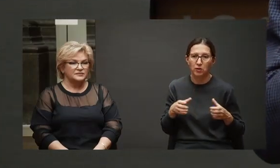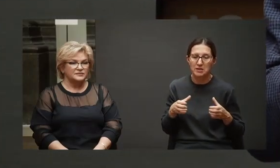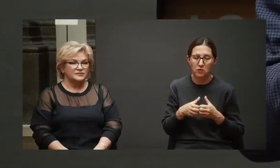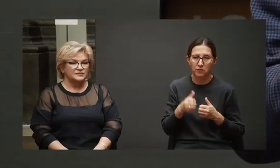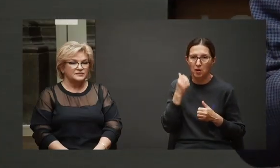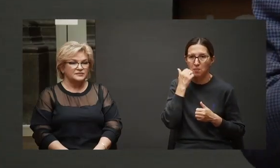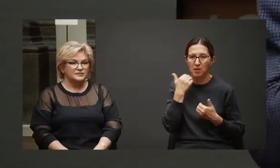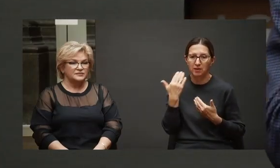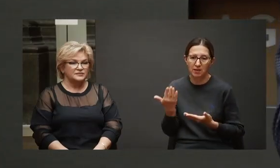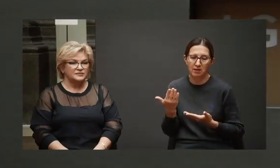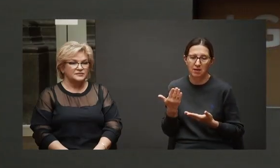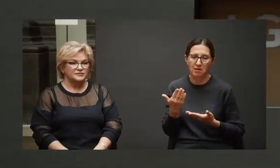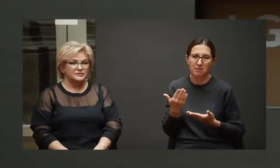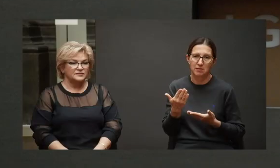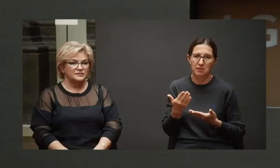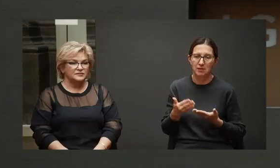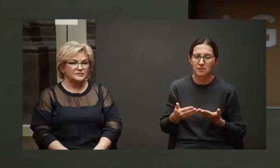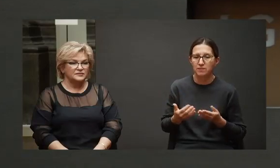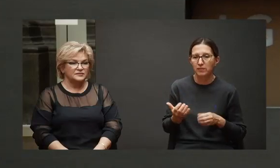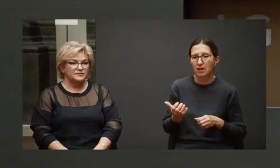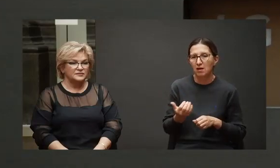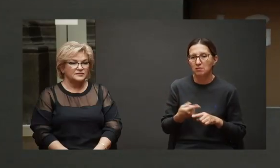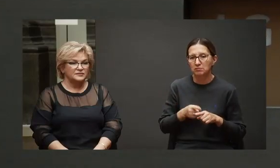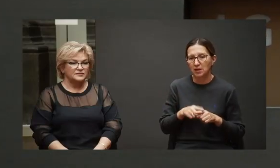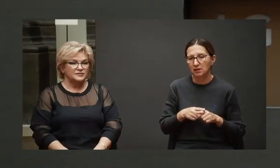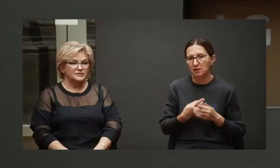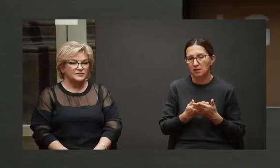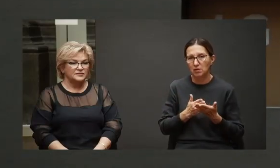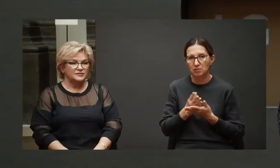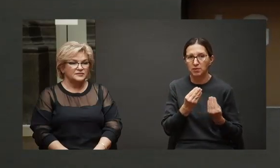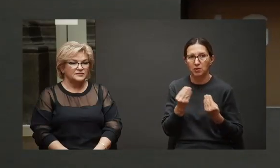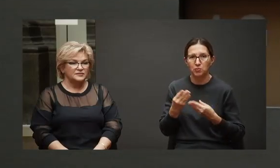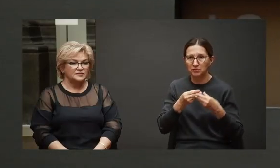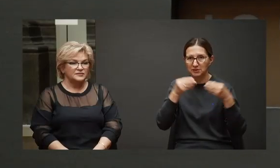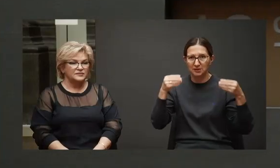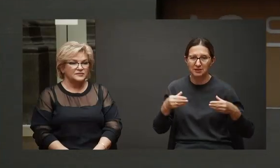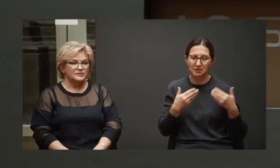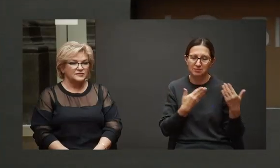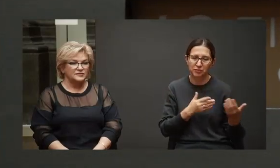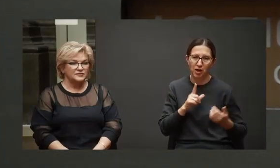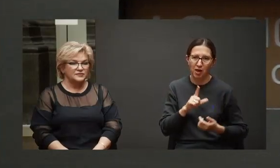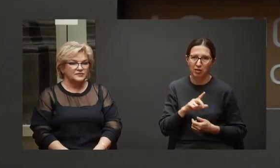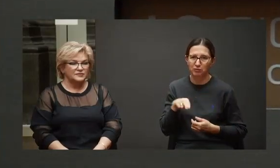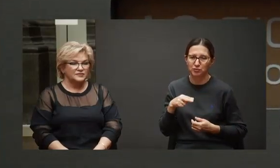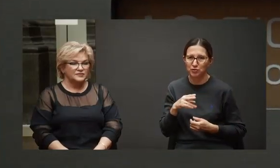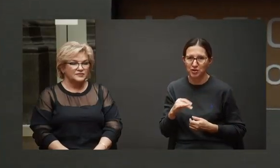поддержке премиальной линейки LG Signature. Продукцию вы видите за моей спиной.